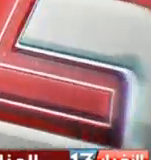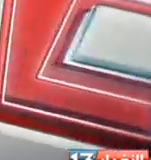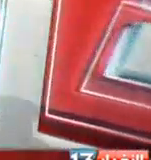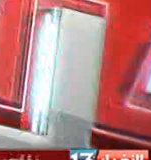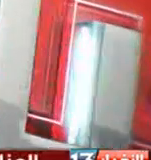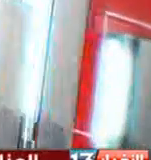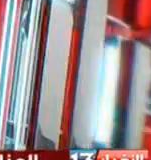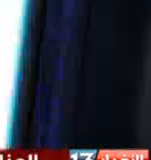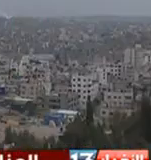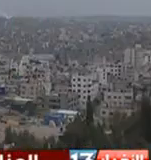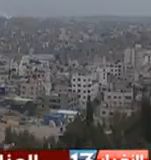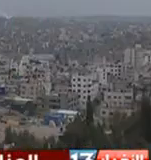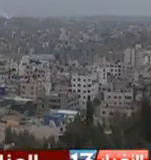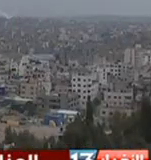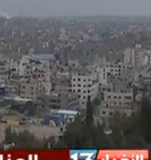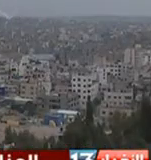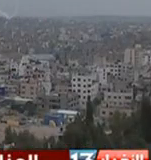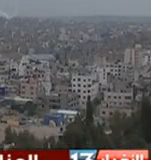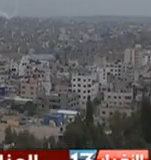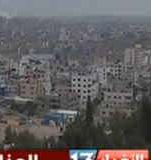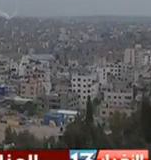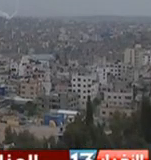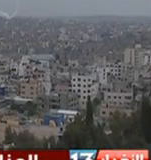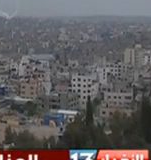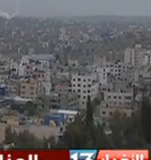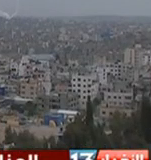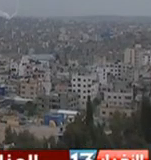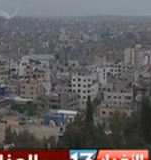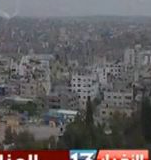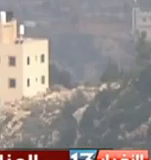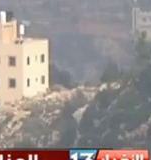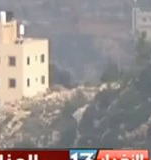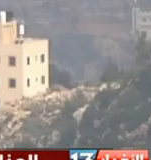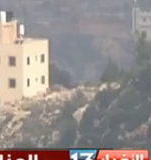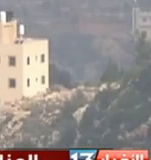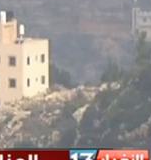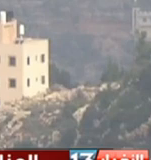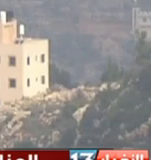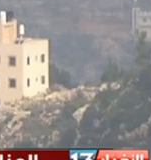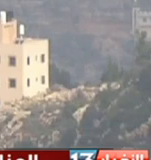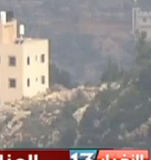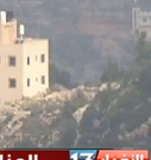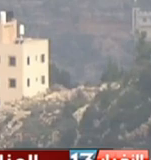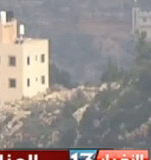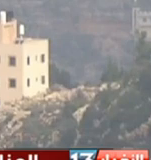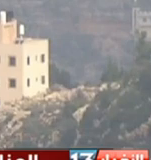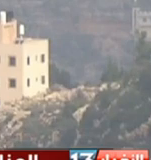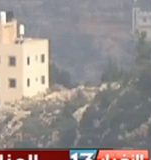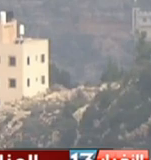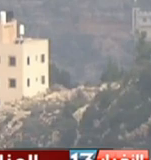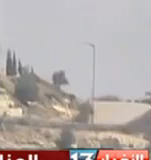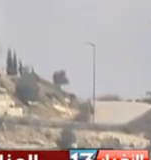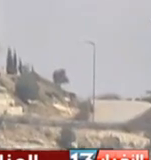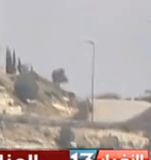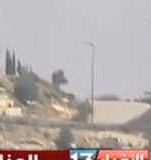هدوء حذر يسود قطاع غزة مع دخول اتفاق وقف إطلاق النار الموقع بين فصائل المقاومة والمحتل حيز